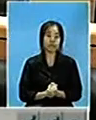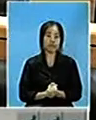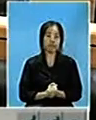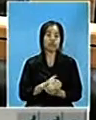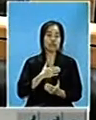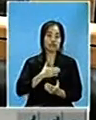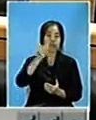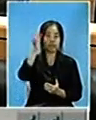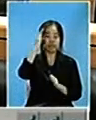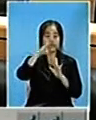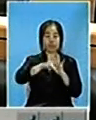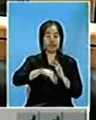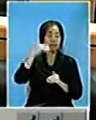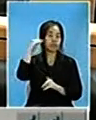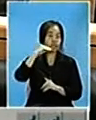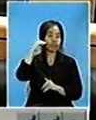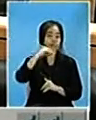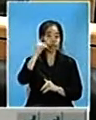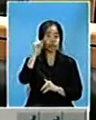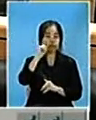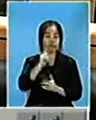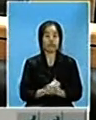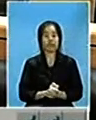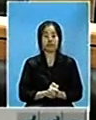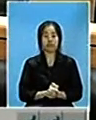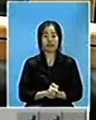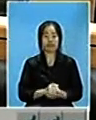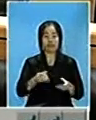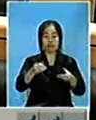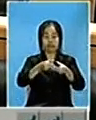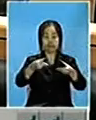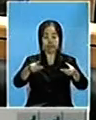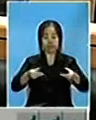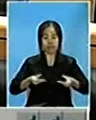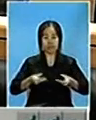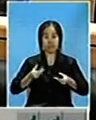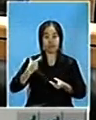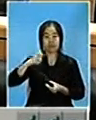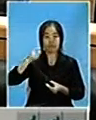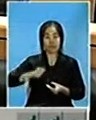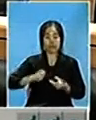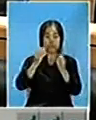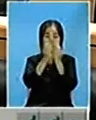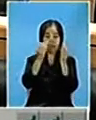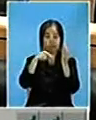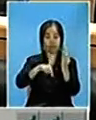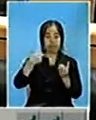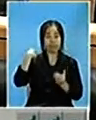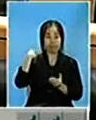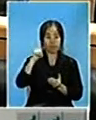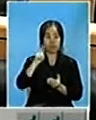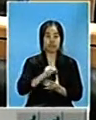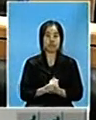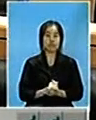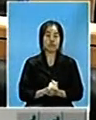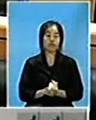ารณ์เหมือนกับที่วิจารณ์ไปหลายครั้งนะครับว่ารายงานของศาลรัฐธรรมนูญเนี่ยเป็นประโยชน์แต่ว่าปัญห